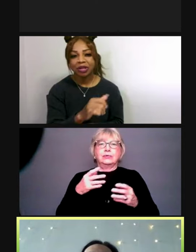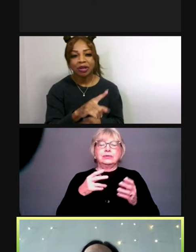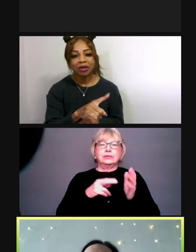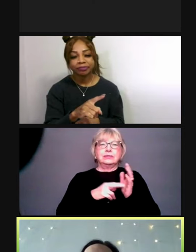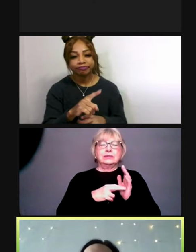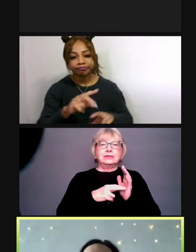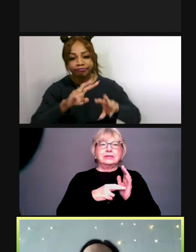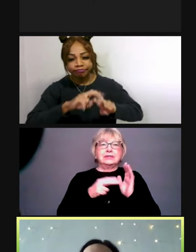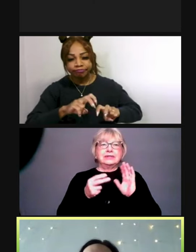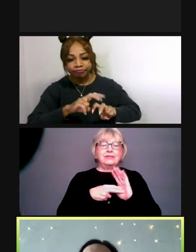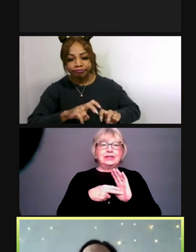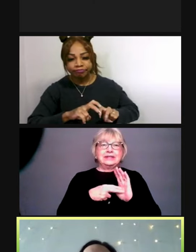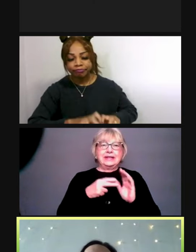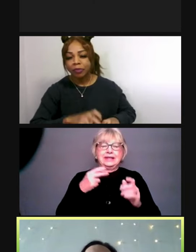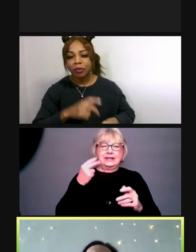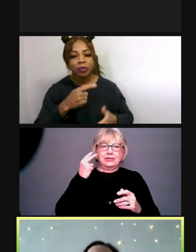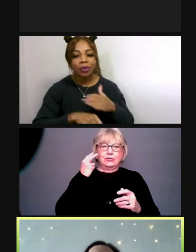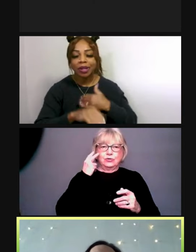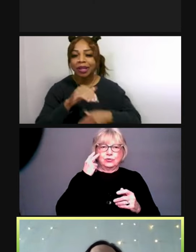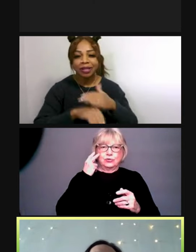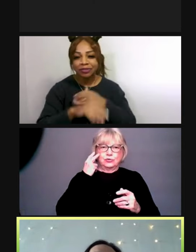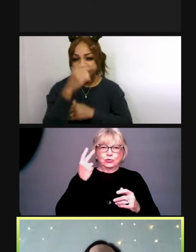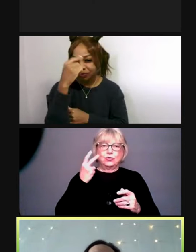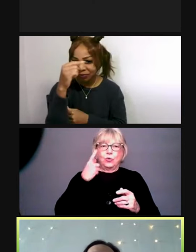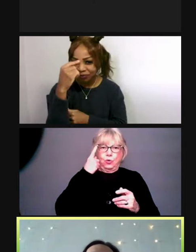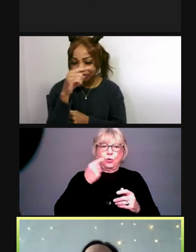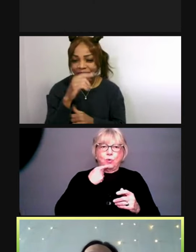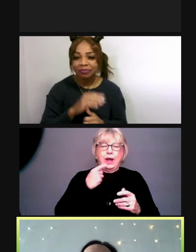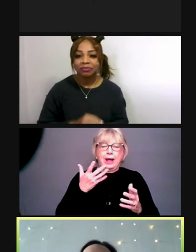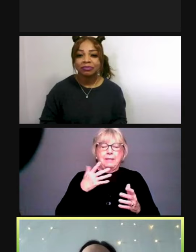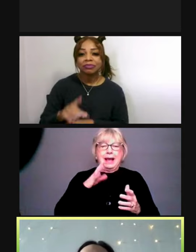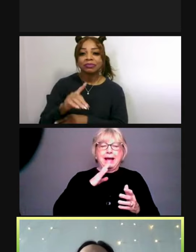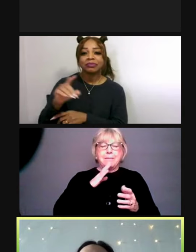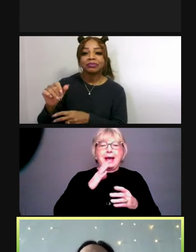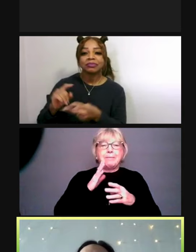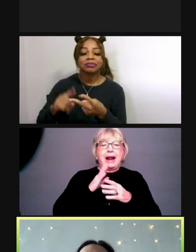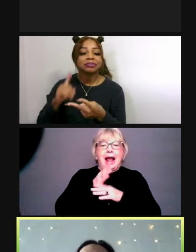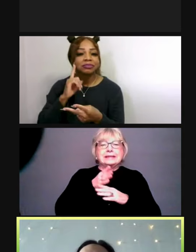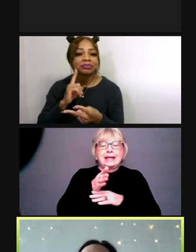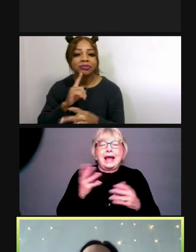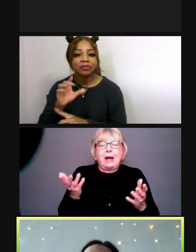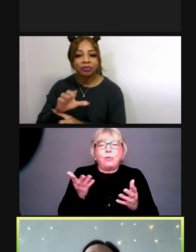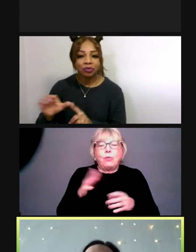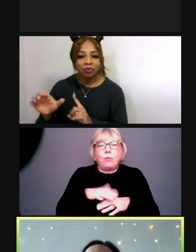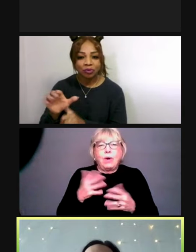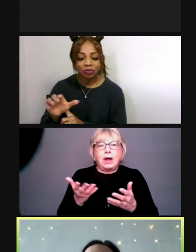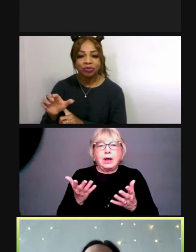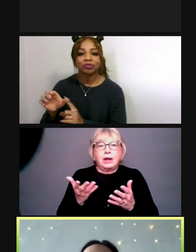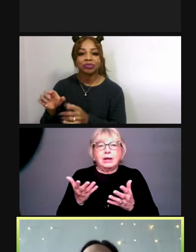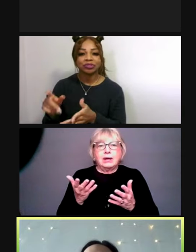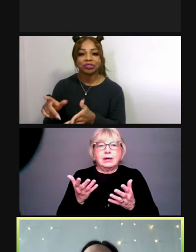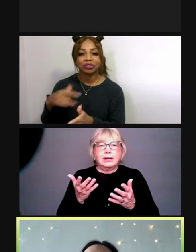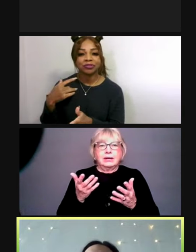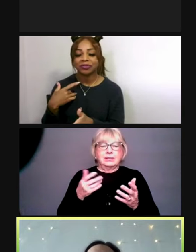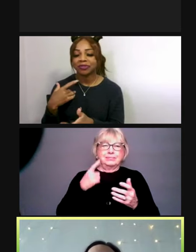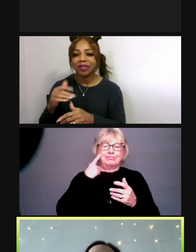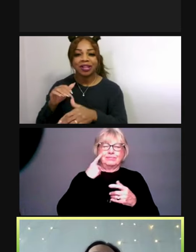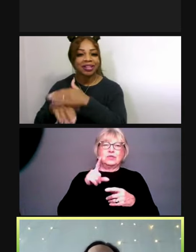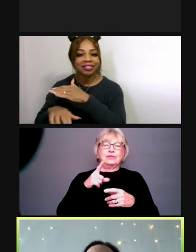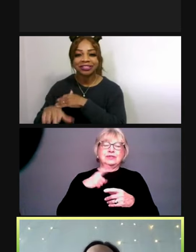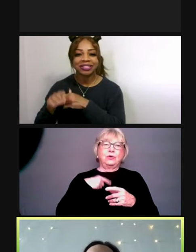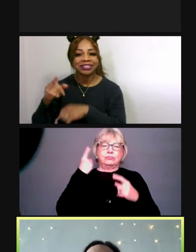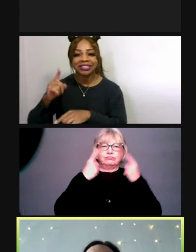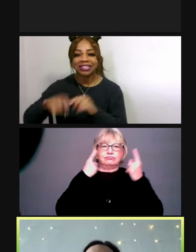question ce à quoi on a accès. Par contre, le handicap et la culture sourde considèrent